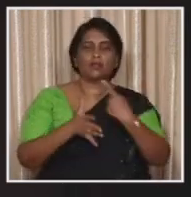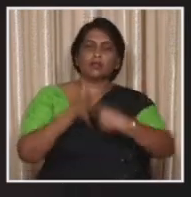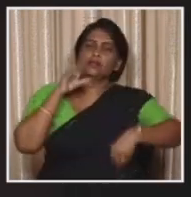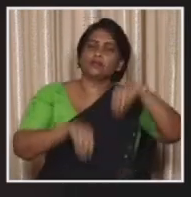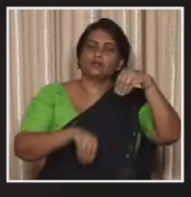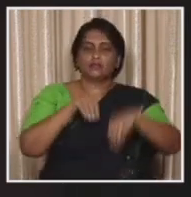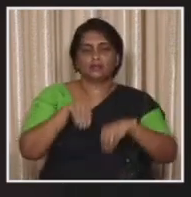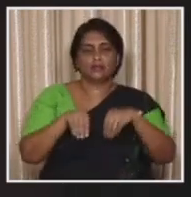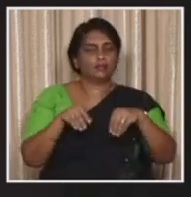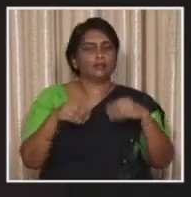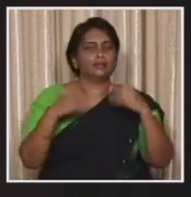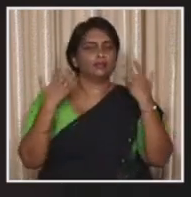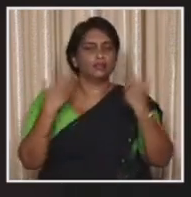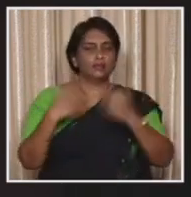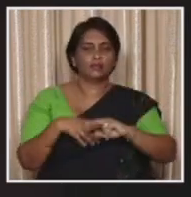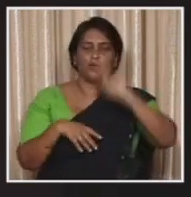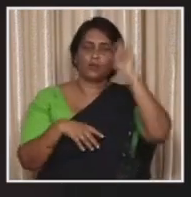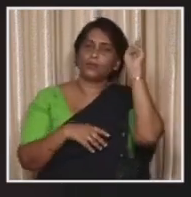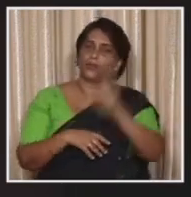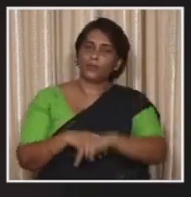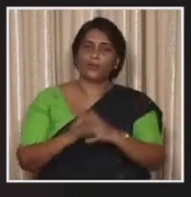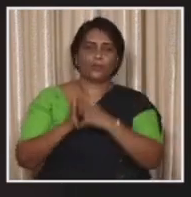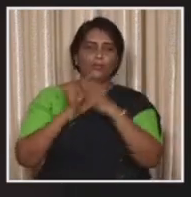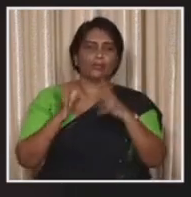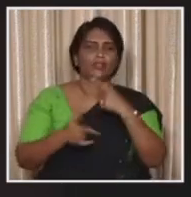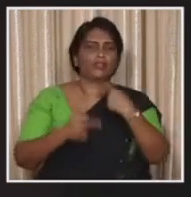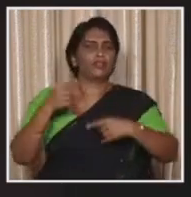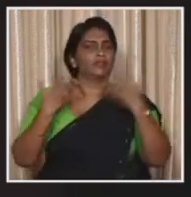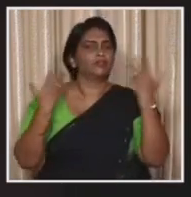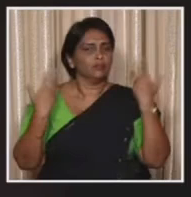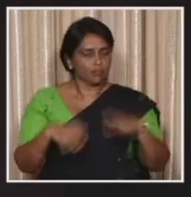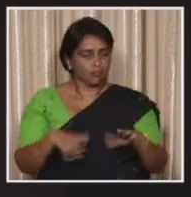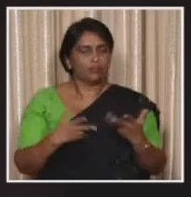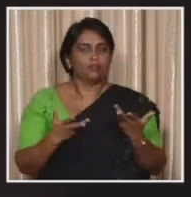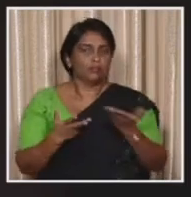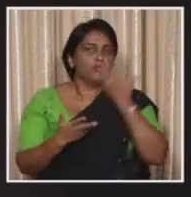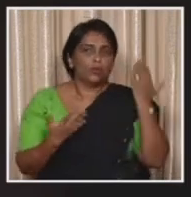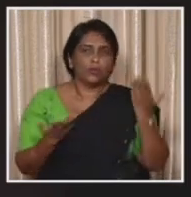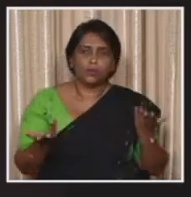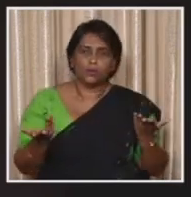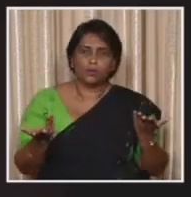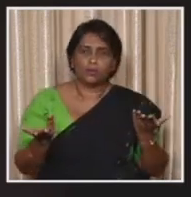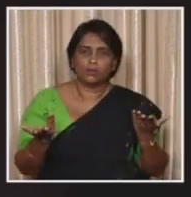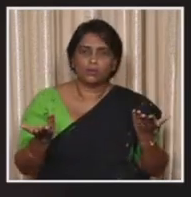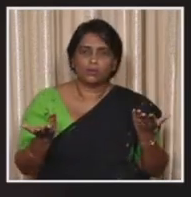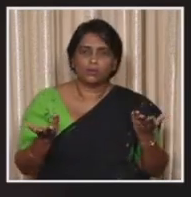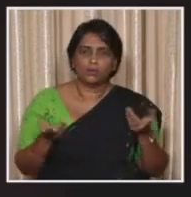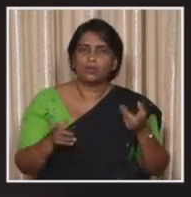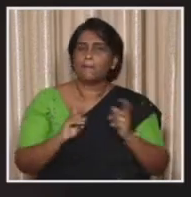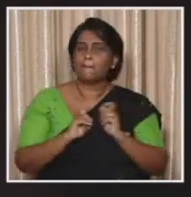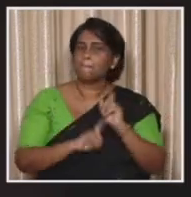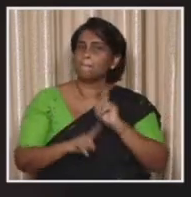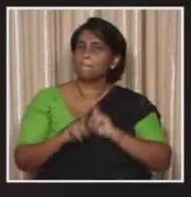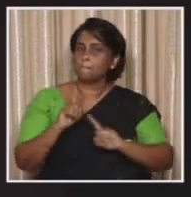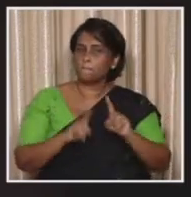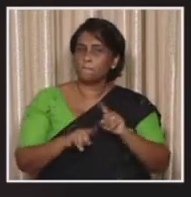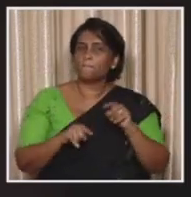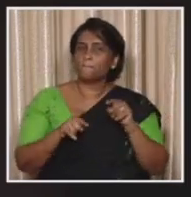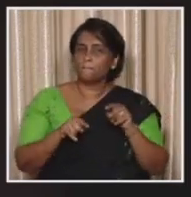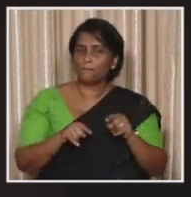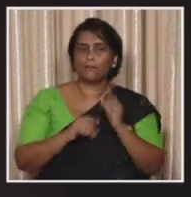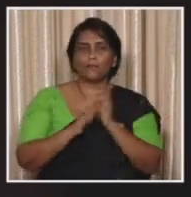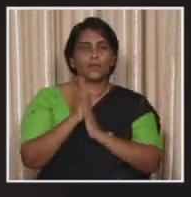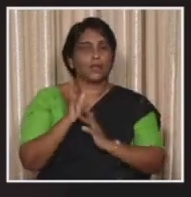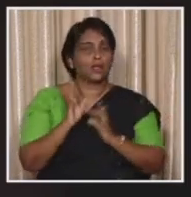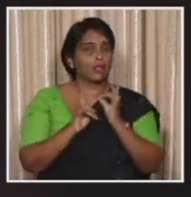විමසමු කියනෝ. ආණ්ඩුවේ ඡන්ද ටික වැඩි වෙනවා, විවාදය ඉවරයි. එහෙම කරන්න තිබ්බනේ. එහෙමනම් මේ පාර්ලිමේන්තුවේ